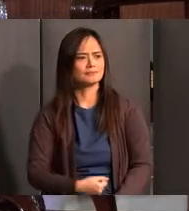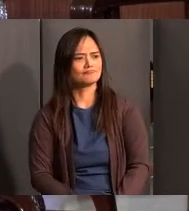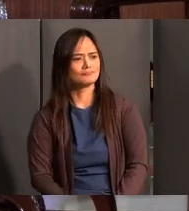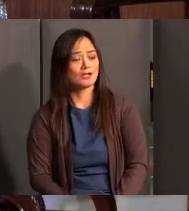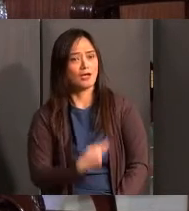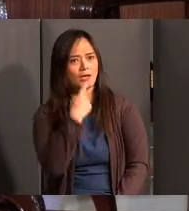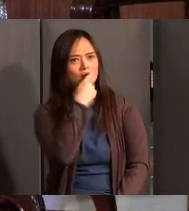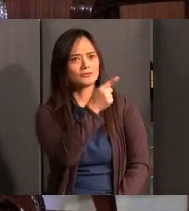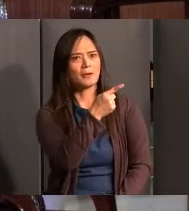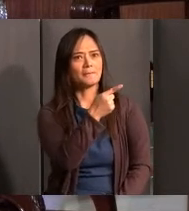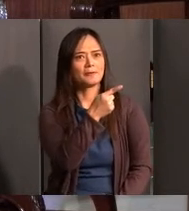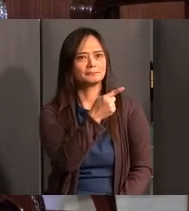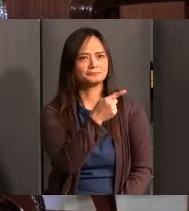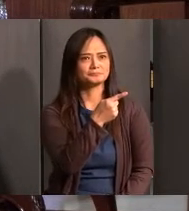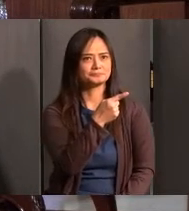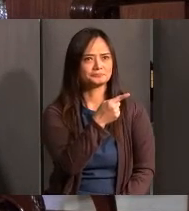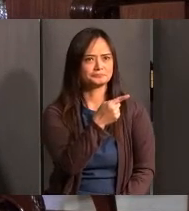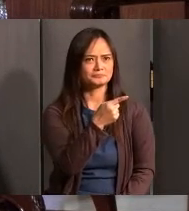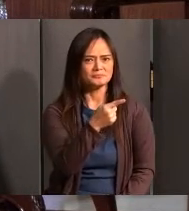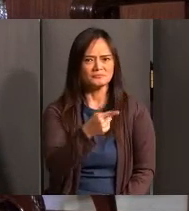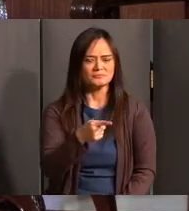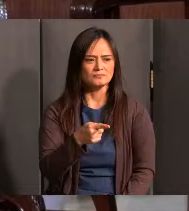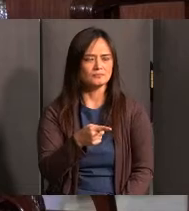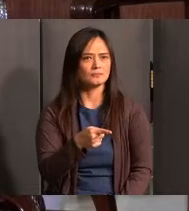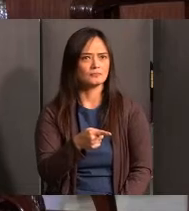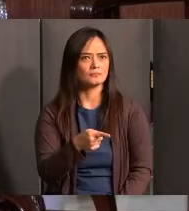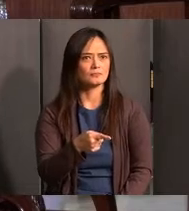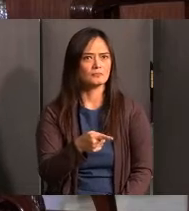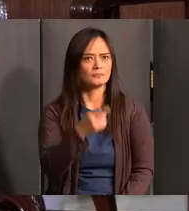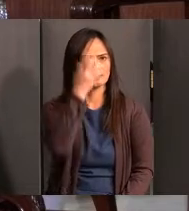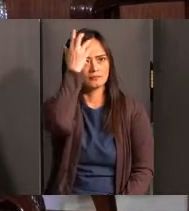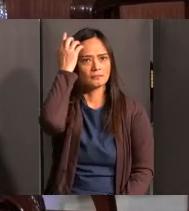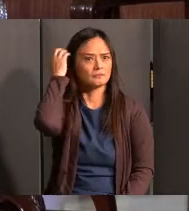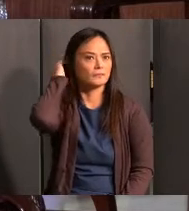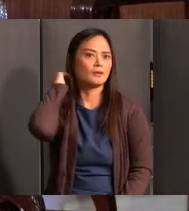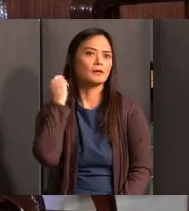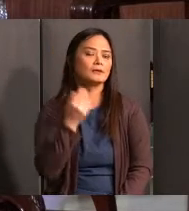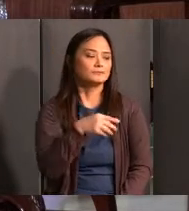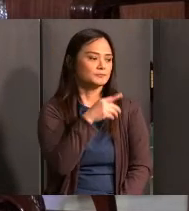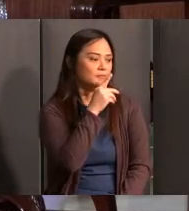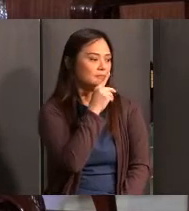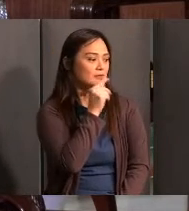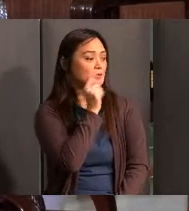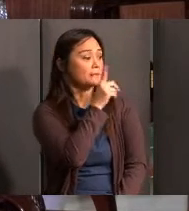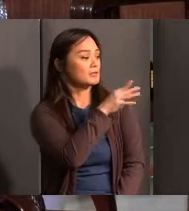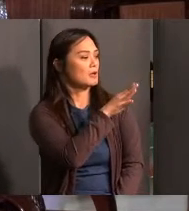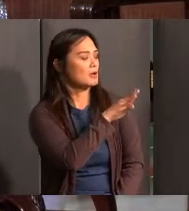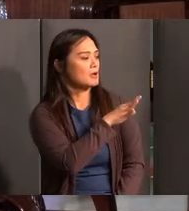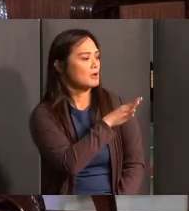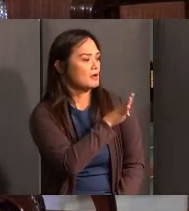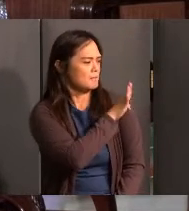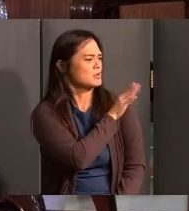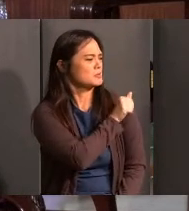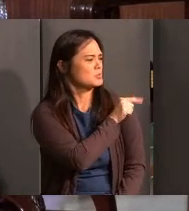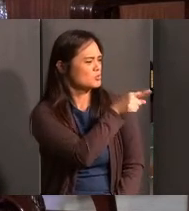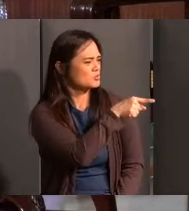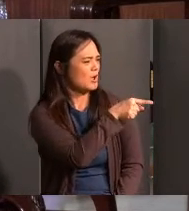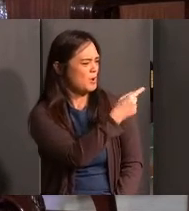mo eh." Bakit? Eh, nagpupuntahan. Pag hindi maka... Sa akin nagpupuntahan eh. Eh, pasensya ka, kapatid kita